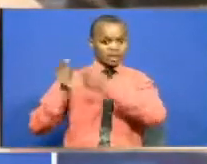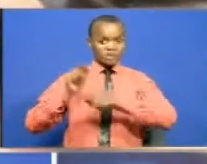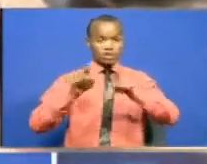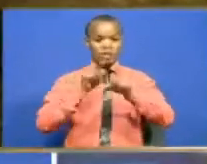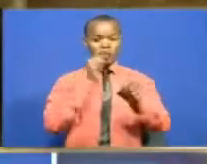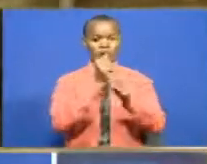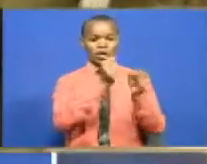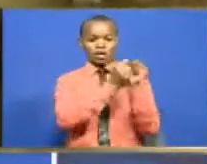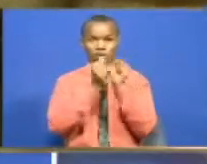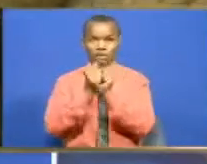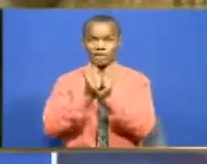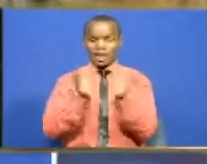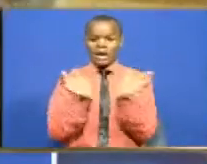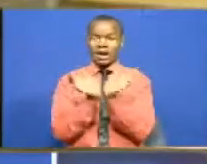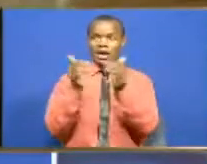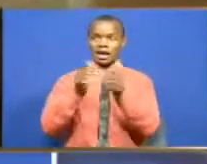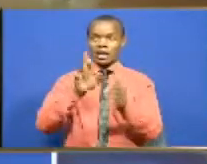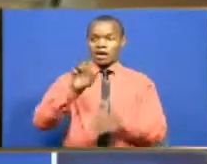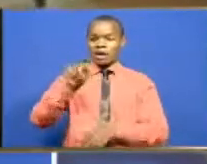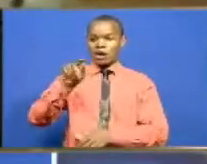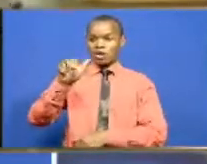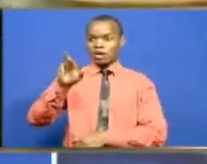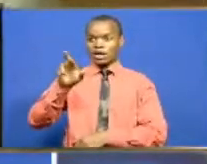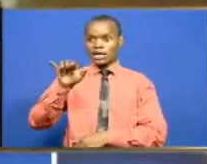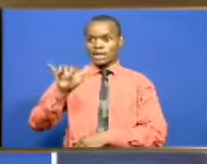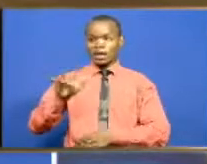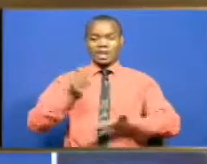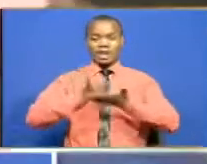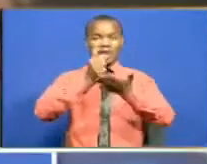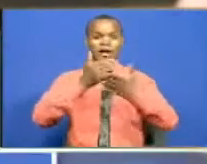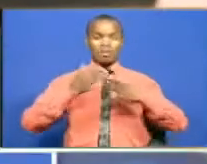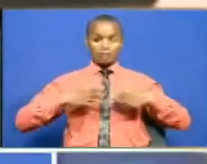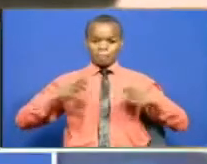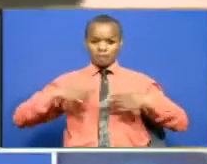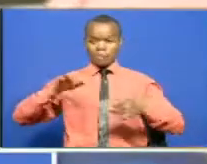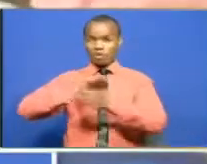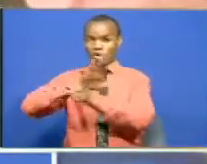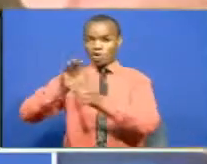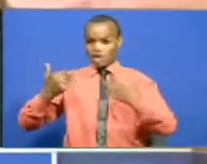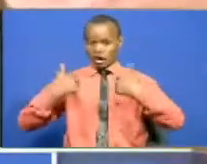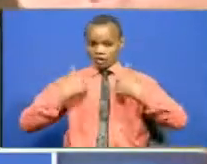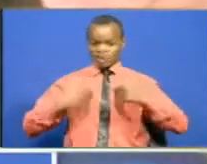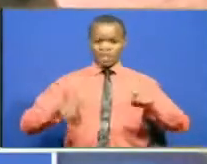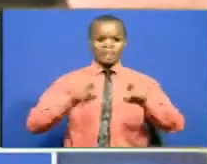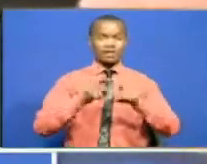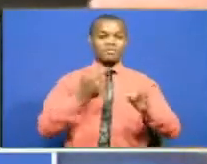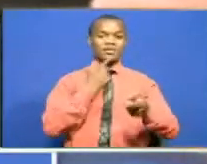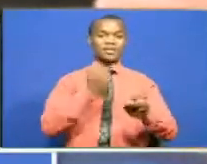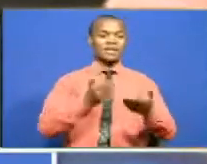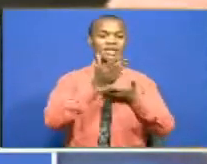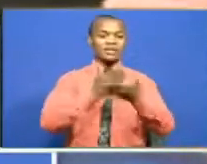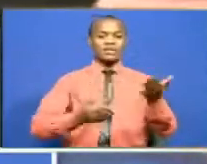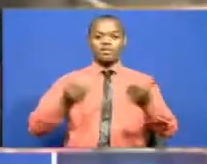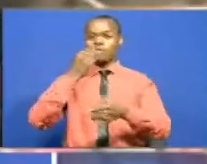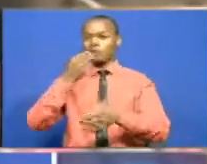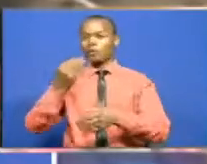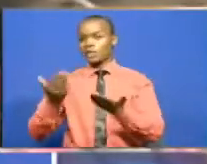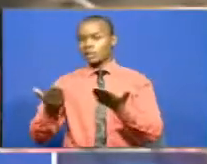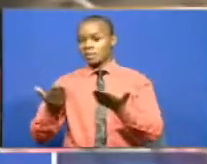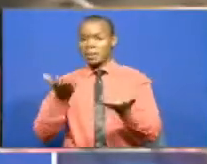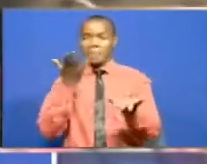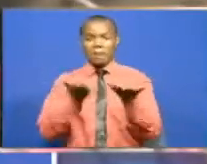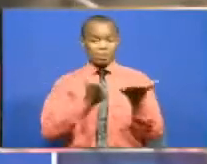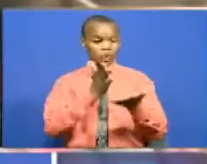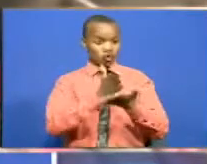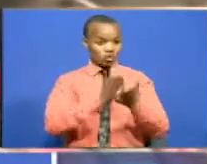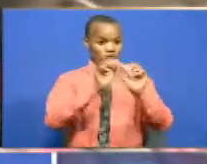cha lottery kusaidia wagonjwa wa saratani wakati huu wa janga la corona. Alisema kuwa baadhi ya vyakula wanavyovila vinaweza kuwa